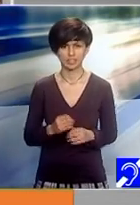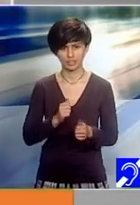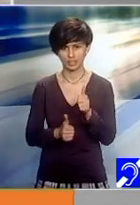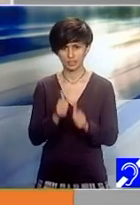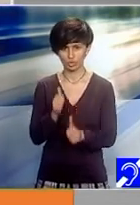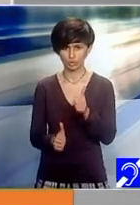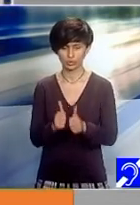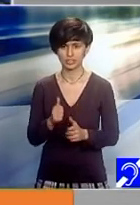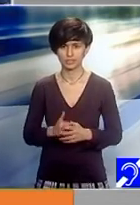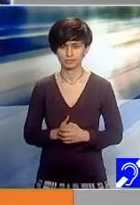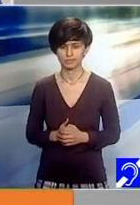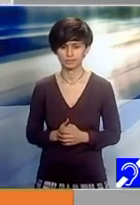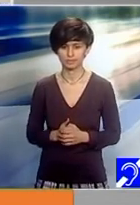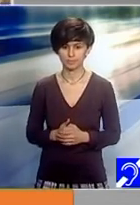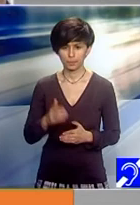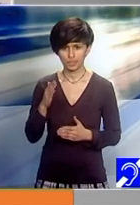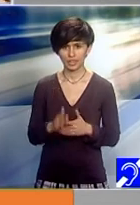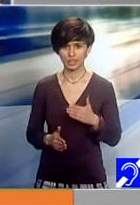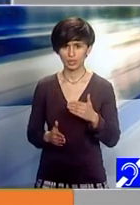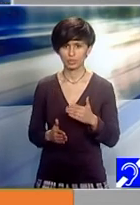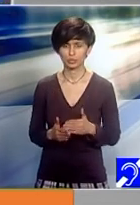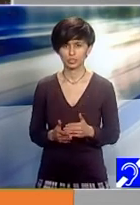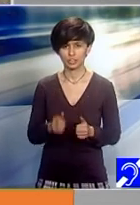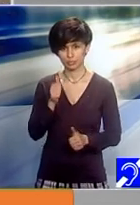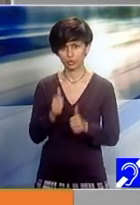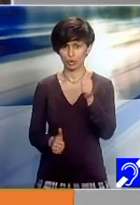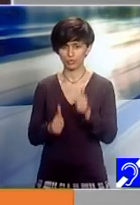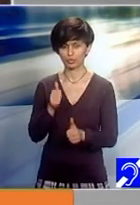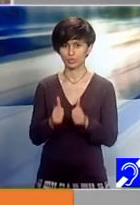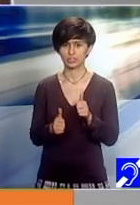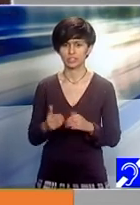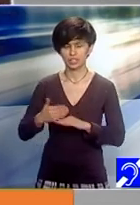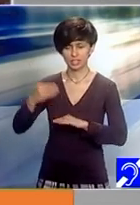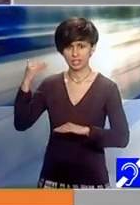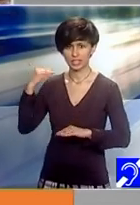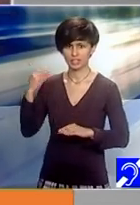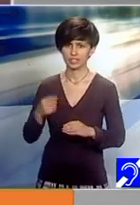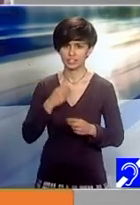Kazan. Ultima confruntare mare, mare de tot înainte de Jocurile